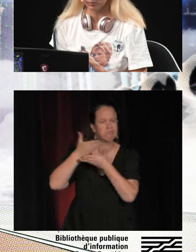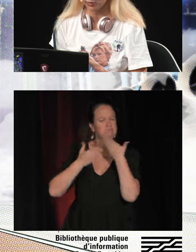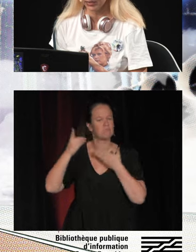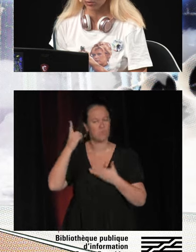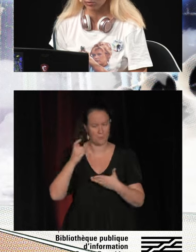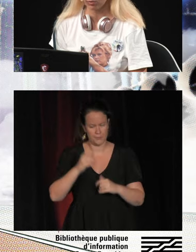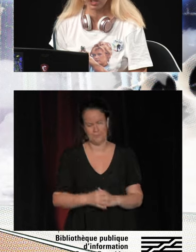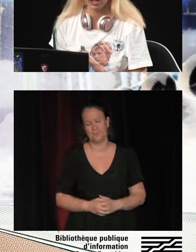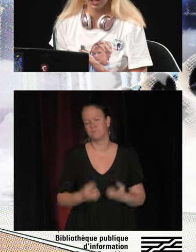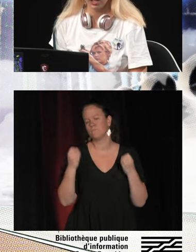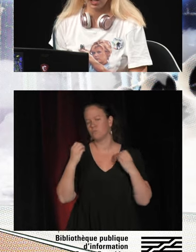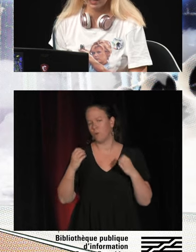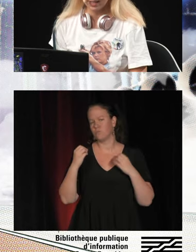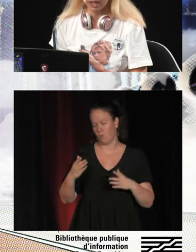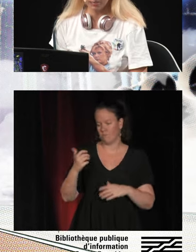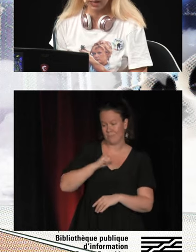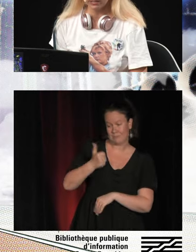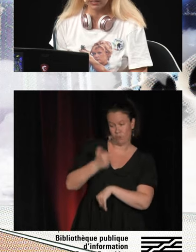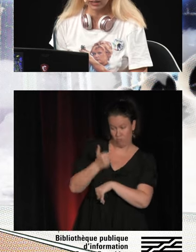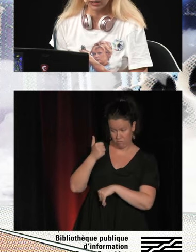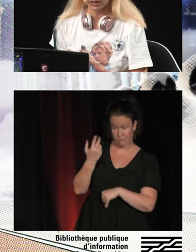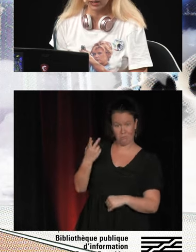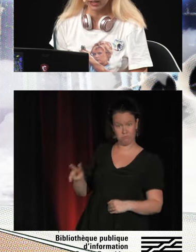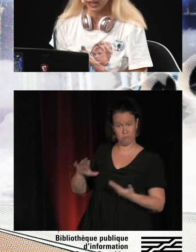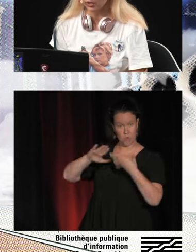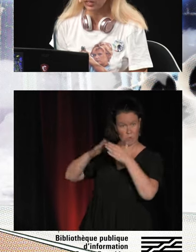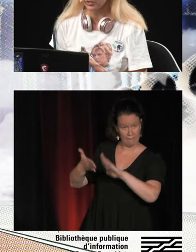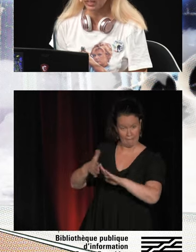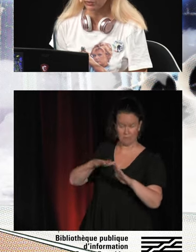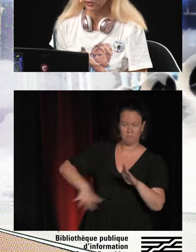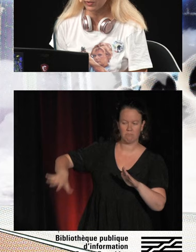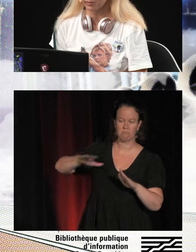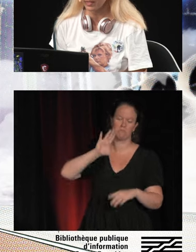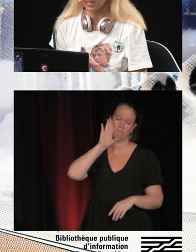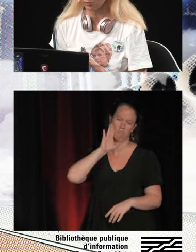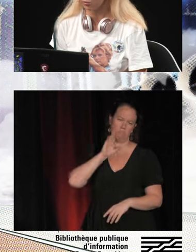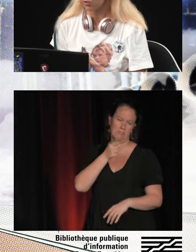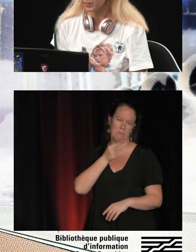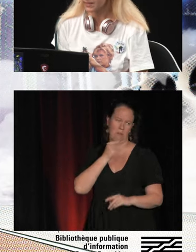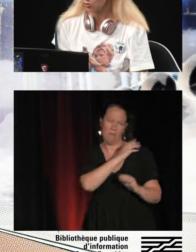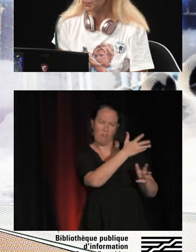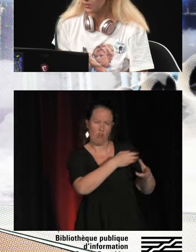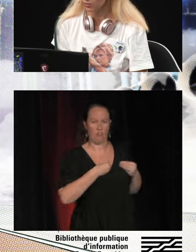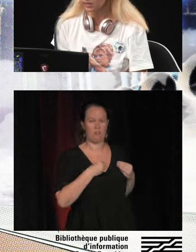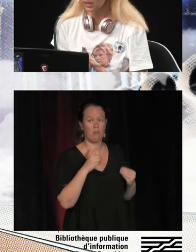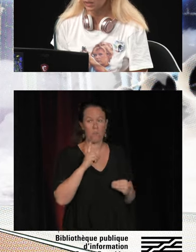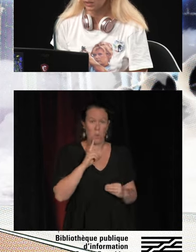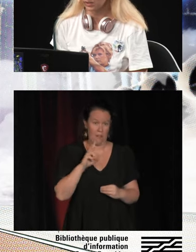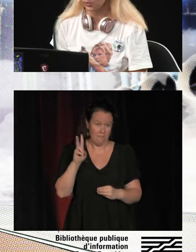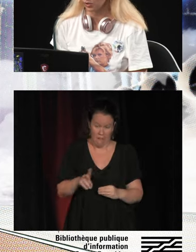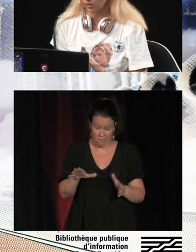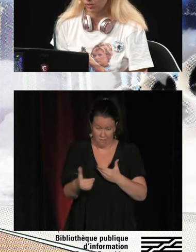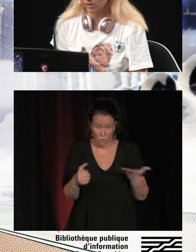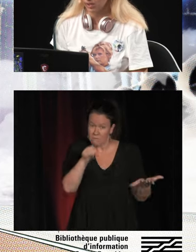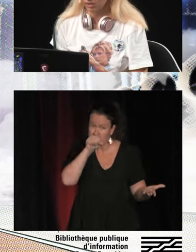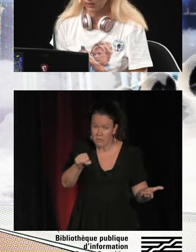en général, les communes speedrun sont très sympas et adorent accueillir les nouveaux parce que c'est avant tout le partage d'une passion